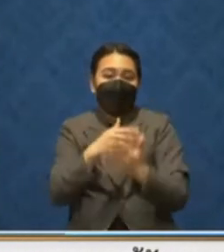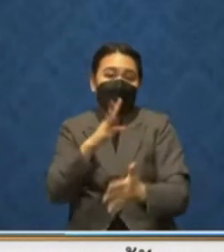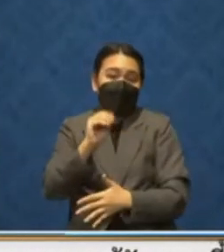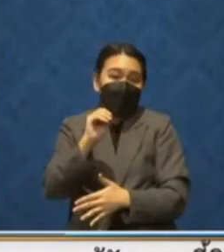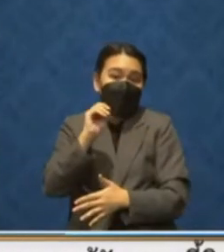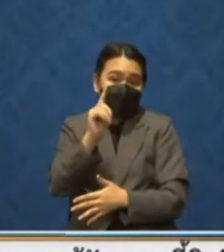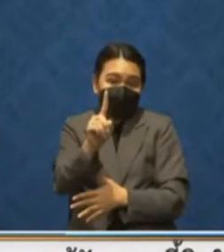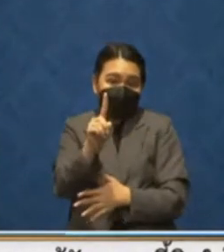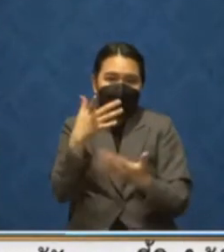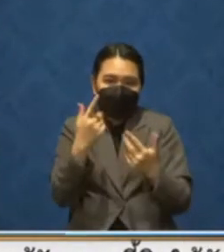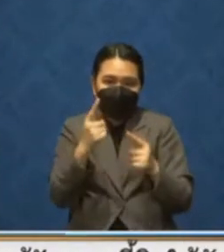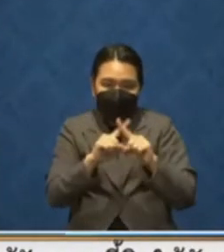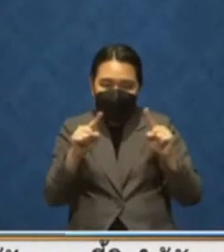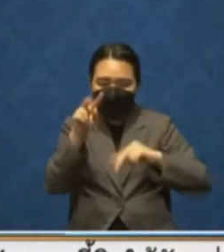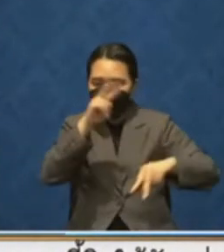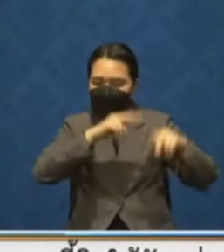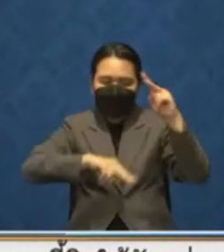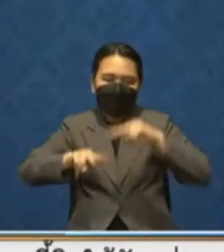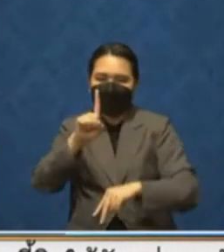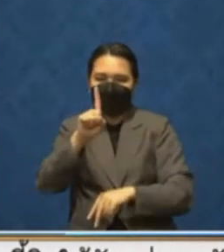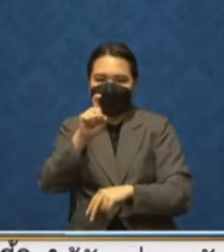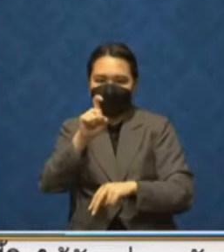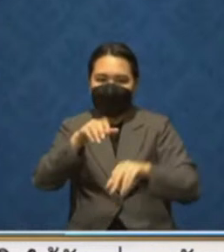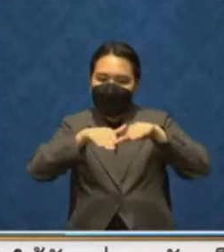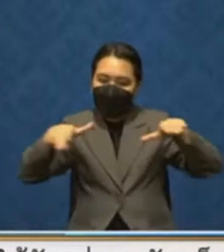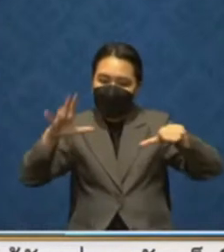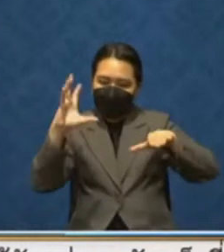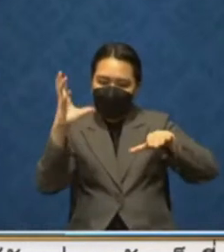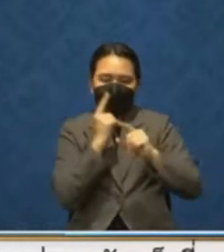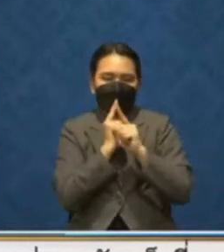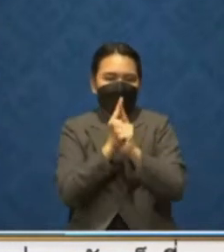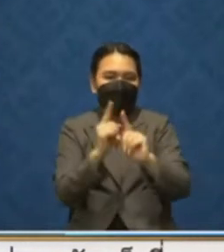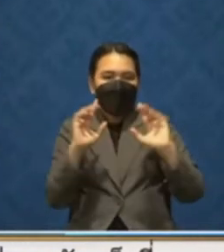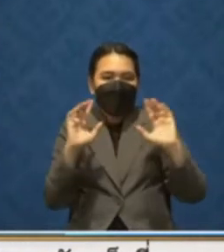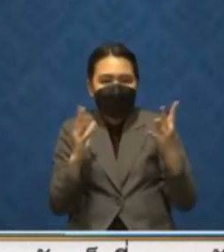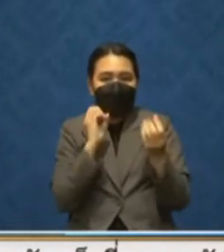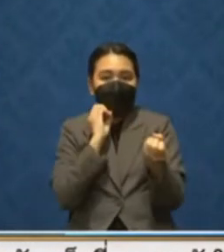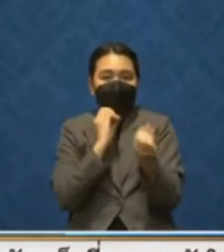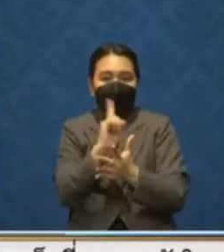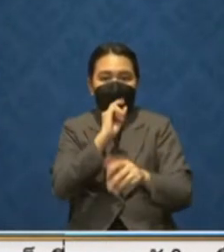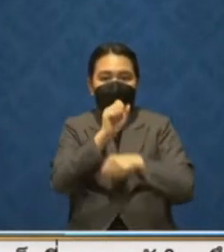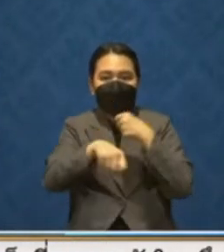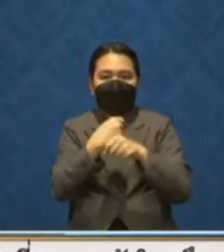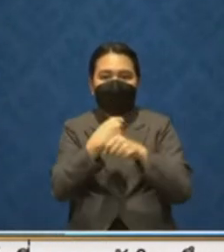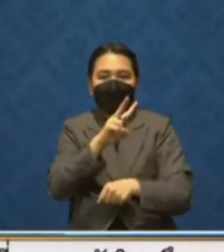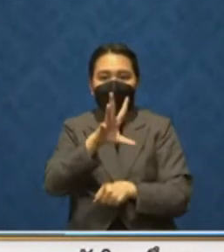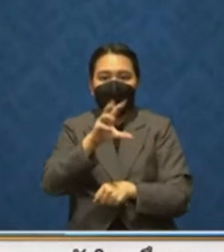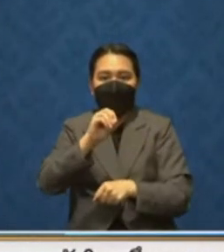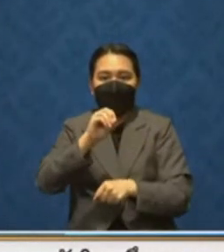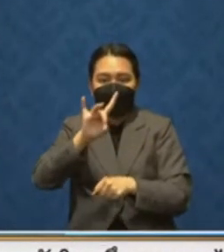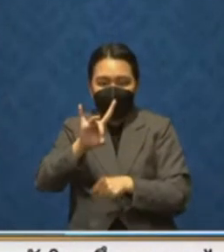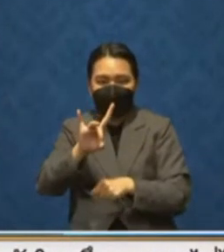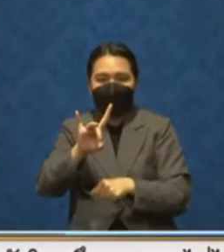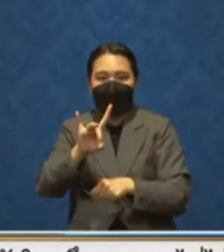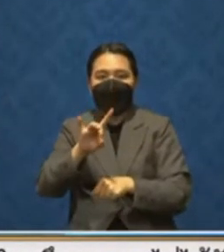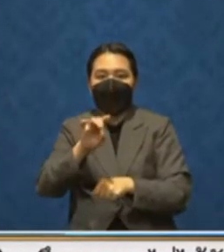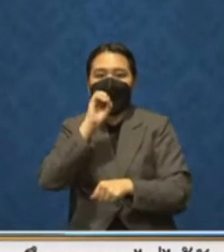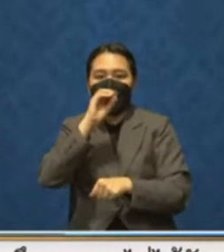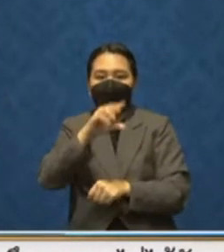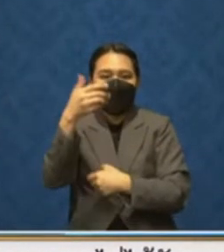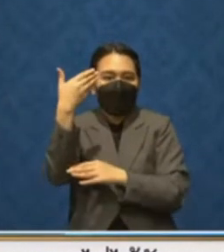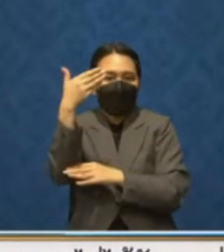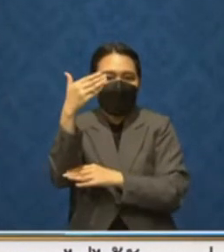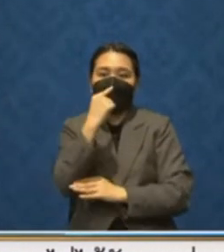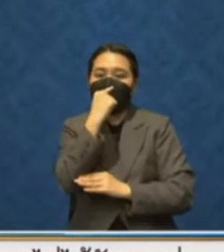ว่าในการกำกับดูแลไม่เป็นไปตามมาตรฐานสากลส่งผลให้ที่ 5 8 aigoประกาศจสีแดงเป็นเดี๋ยวให้ไม่สามารถ